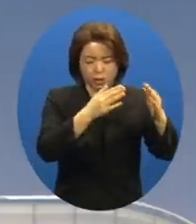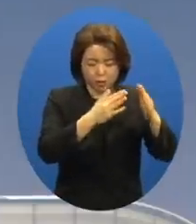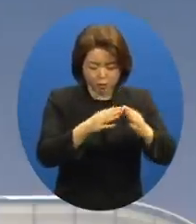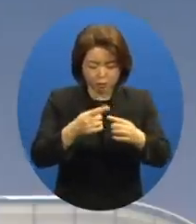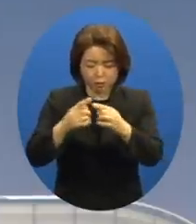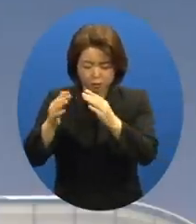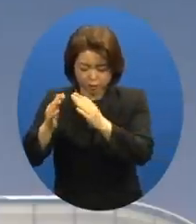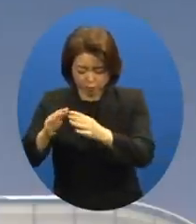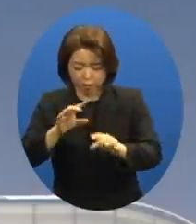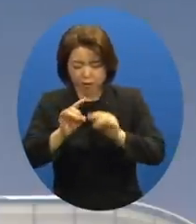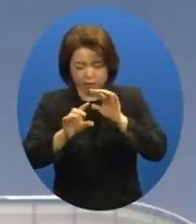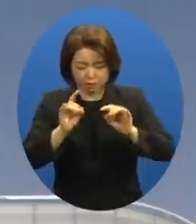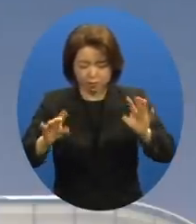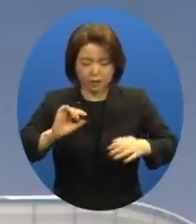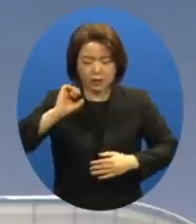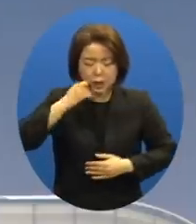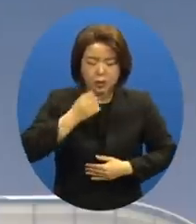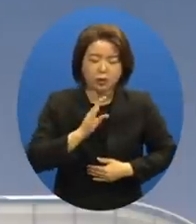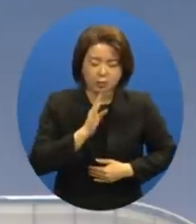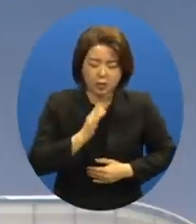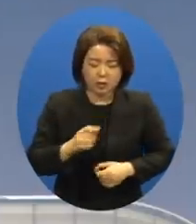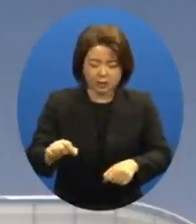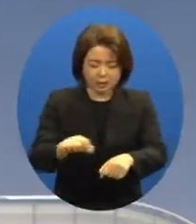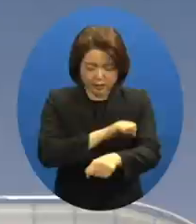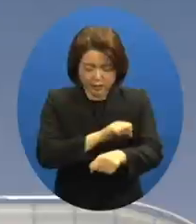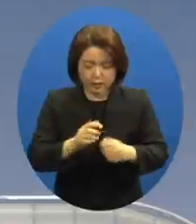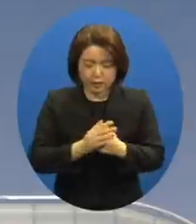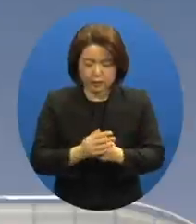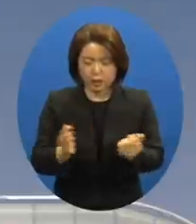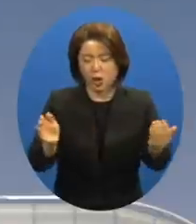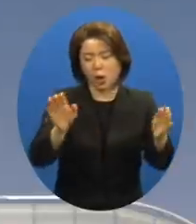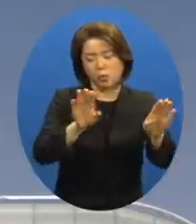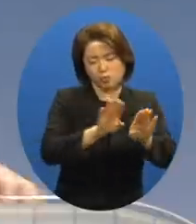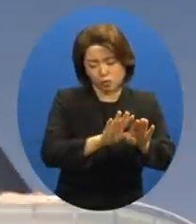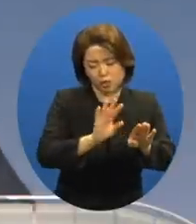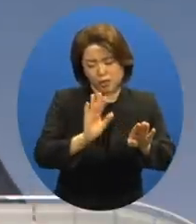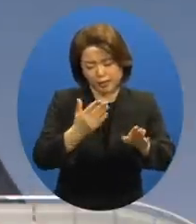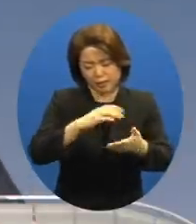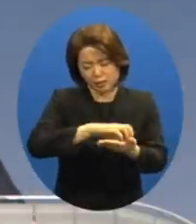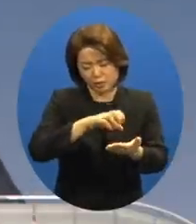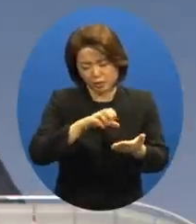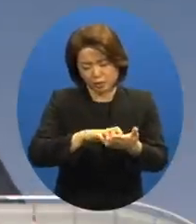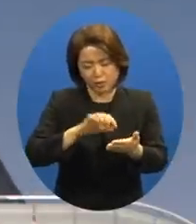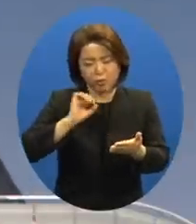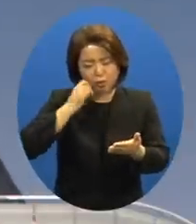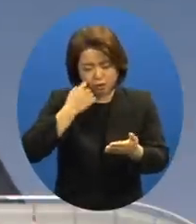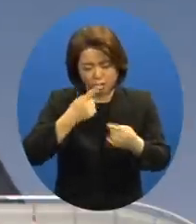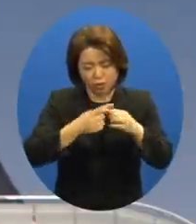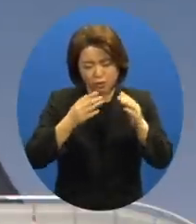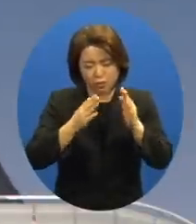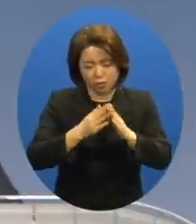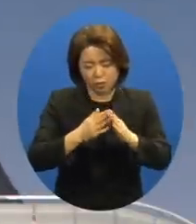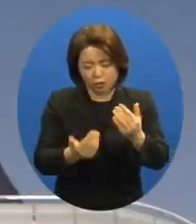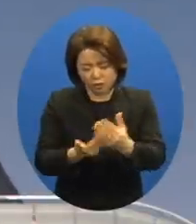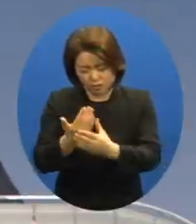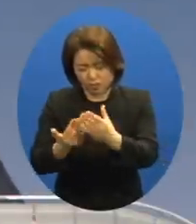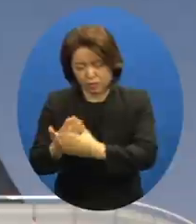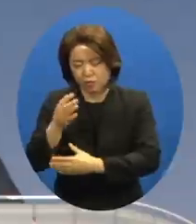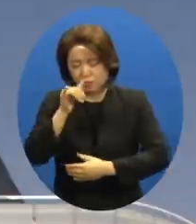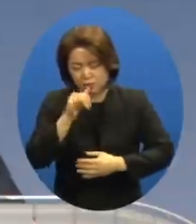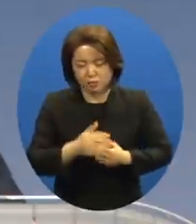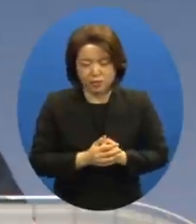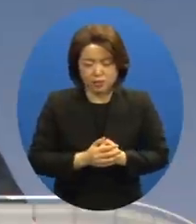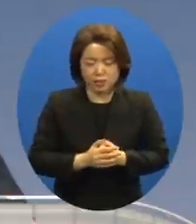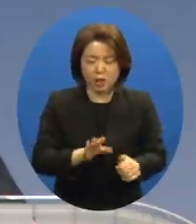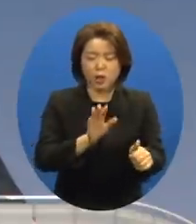마다 하나님 어렵지만 트 껴 문을 닫아야 될 정도까지 가는 교회들이 속출하고 있습니다